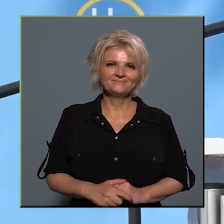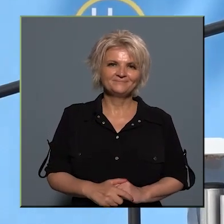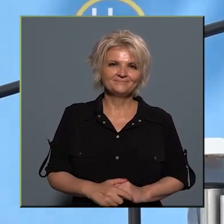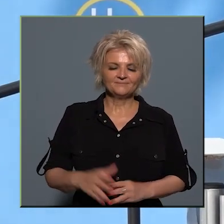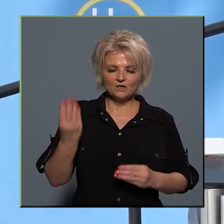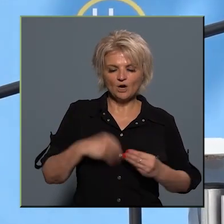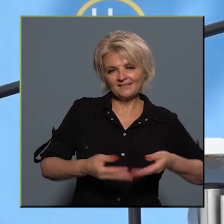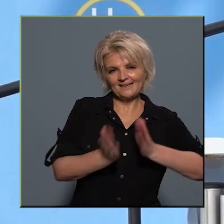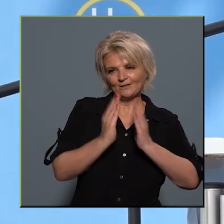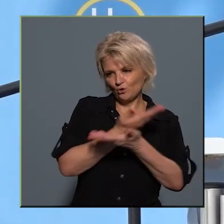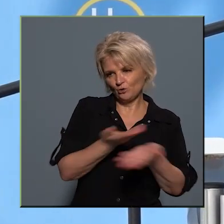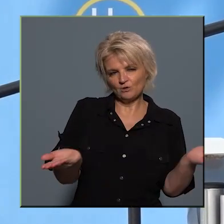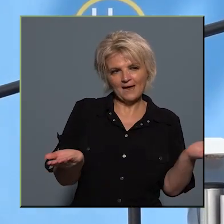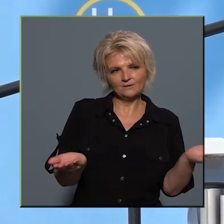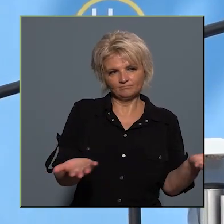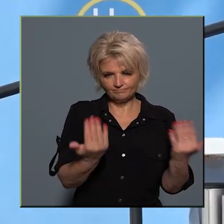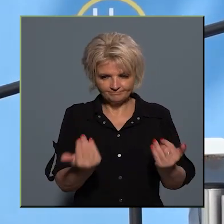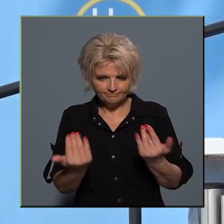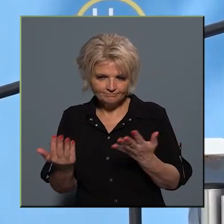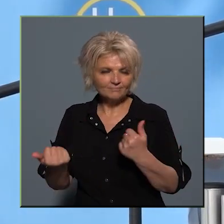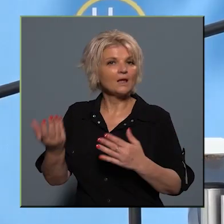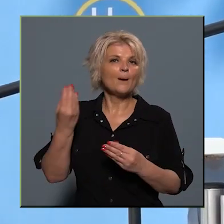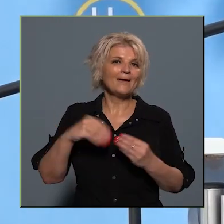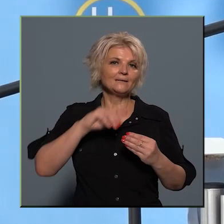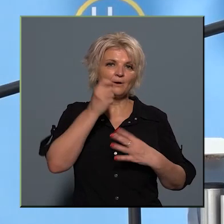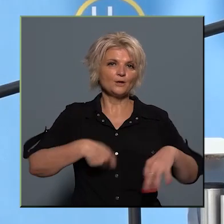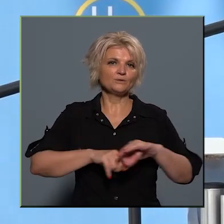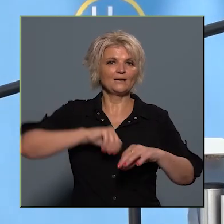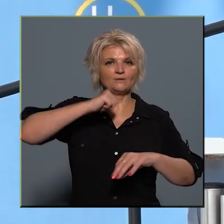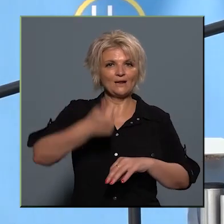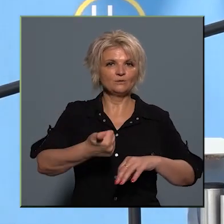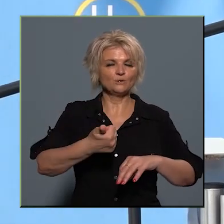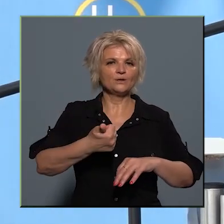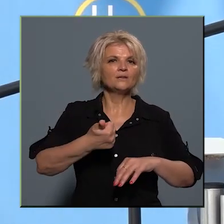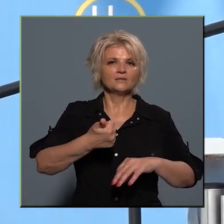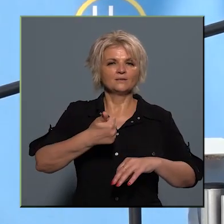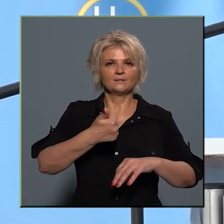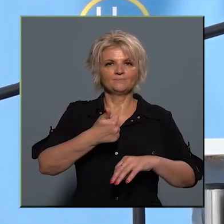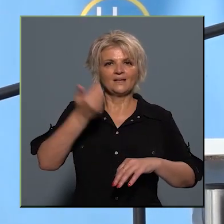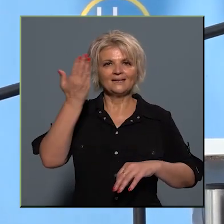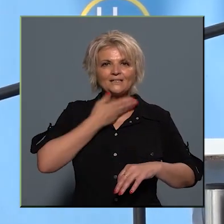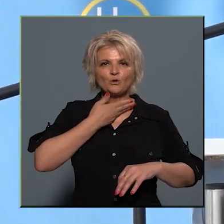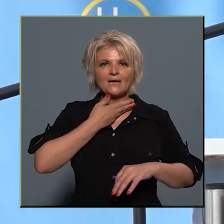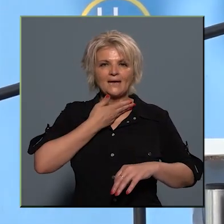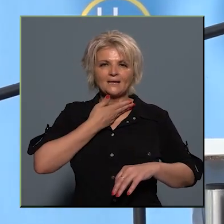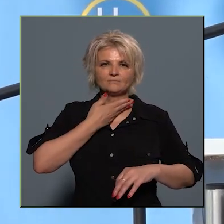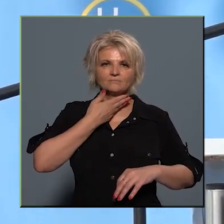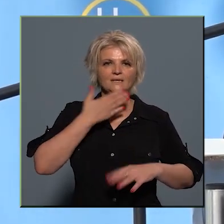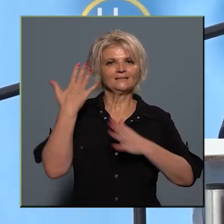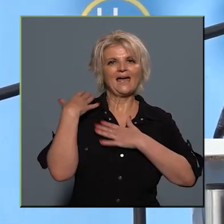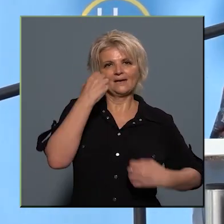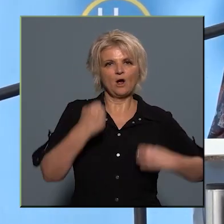Azért kértük önöket, hogy tartsanak ma velünk, mert Magyarországon először végez hidrogén meghajtású